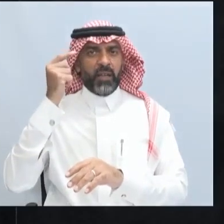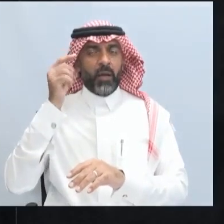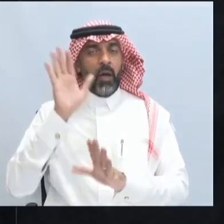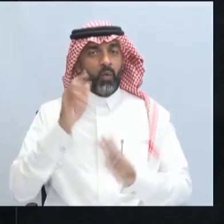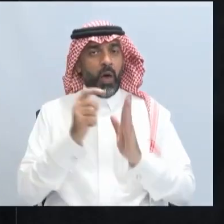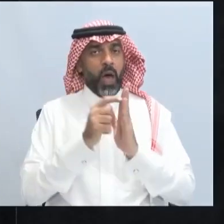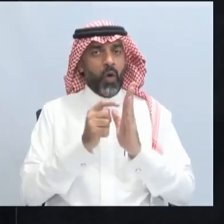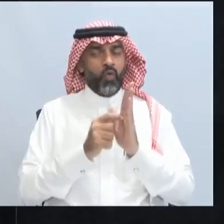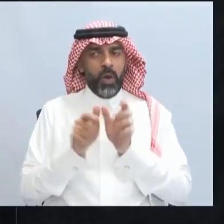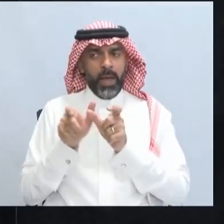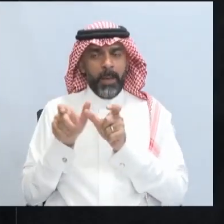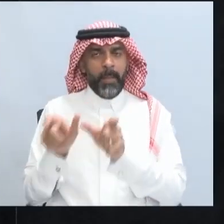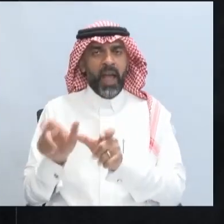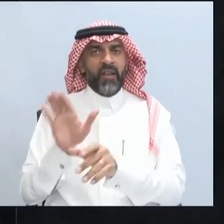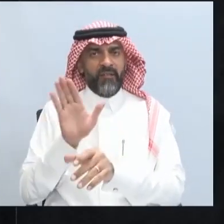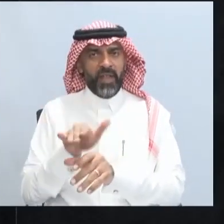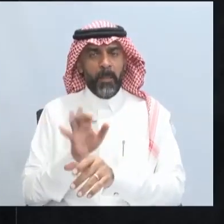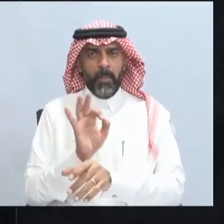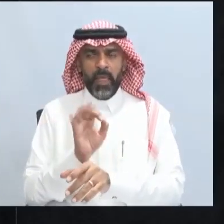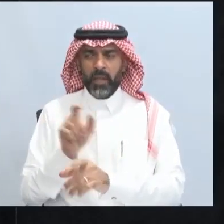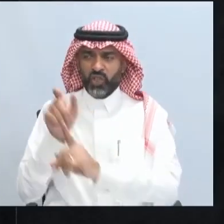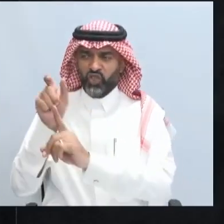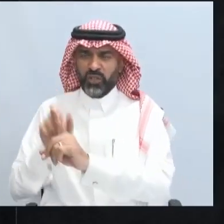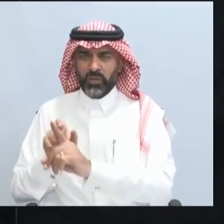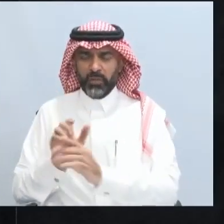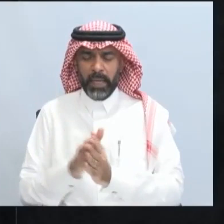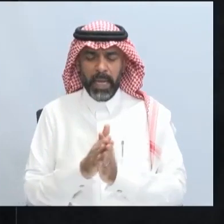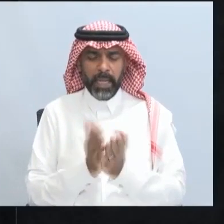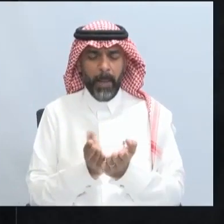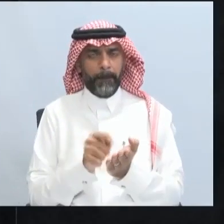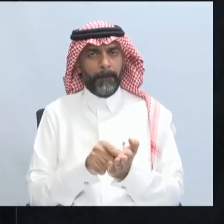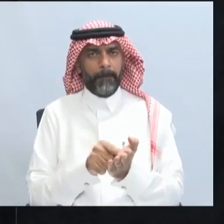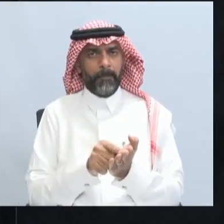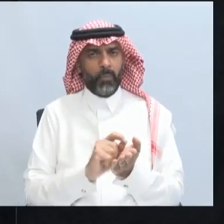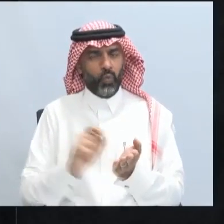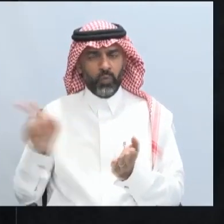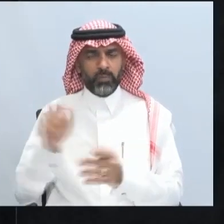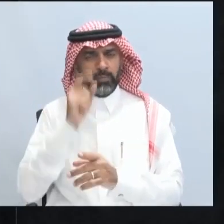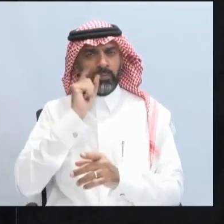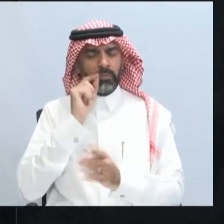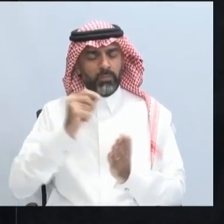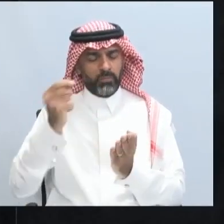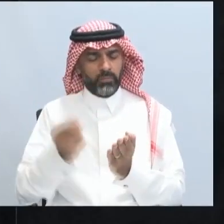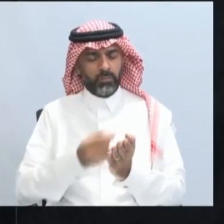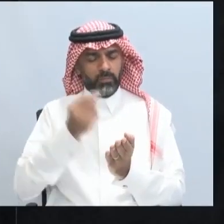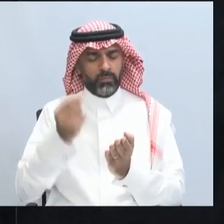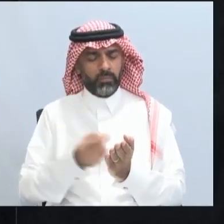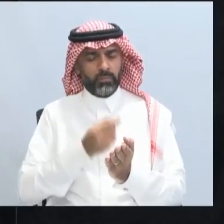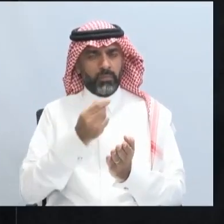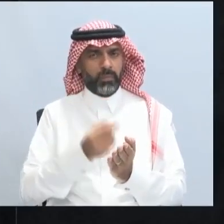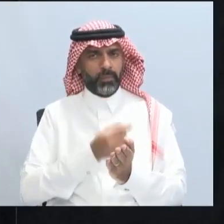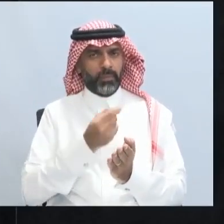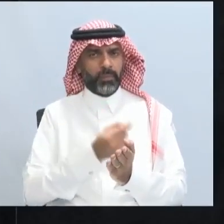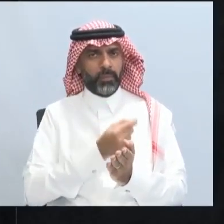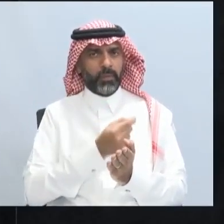الفكريه من وجود مثلا كتاب قد الفه صاحبه فان القانون ينظر الى محتوى